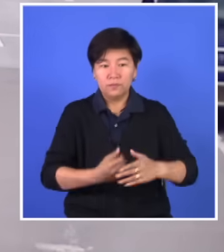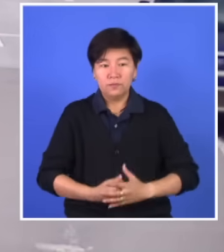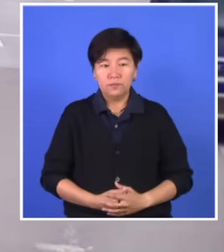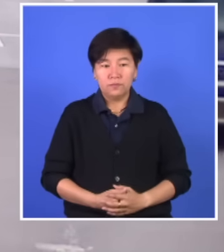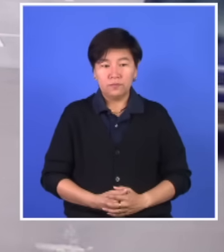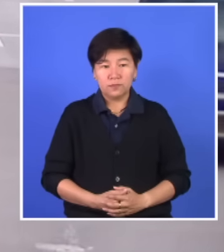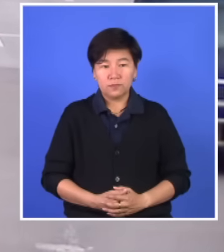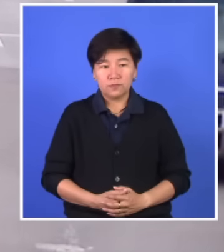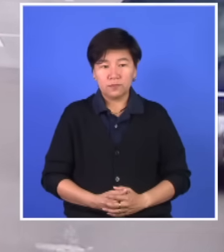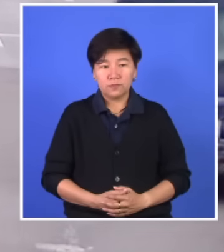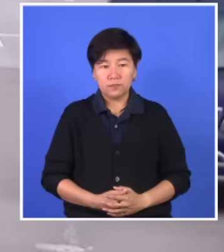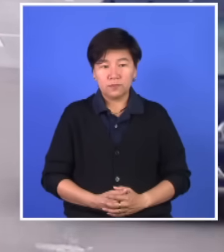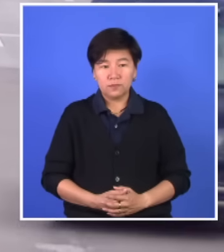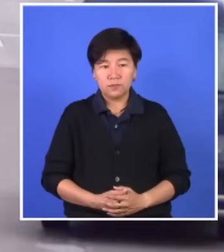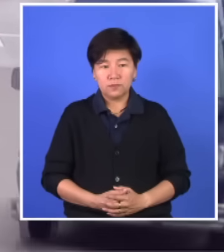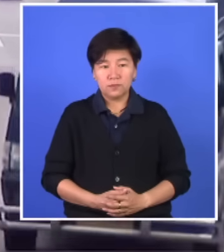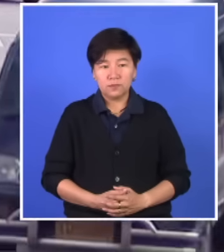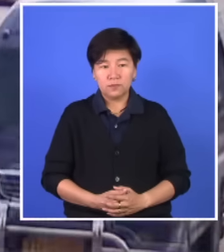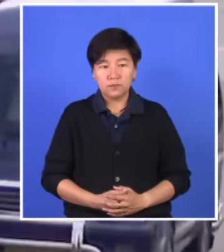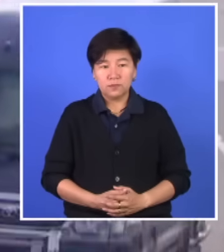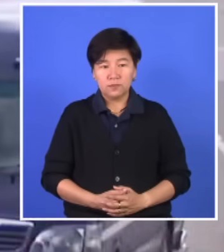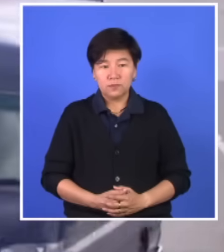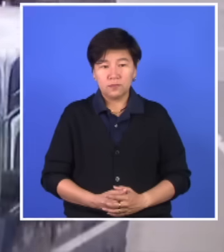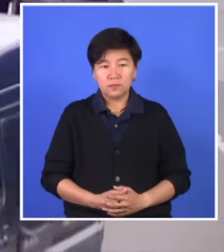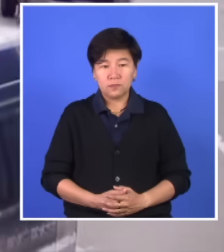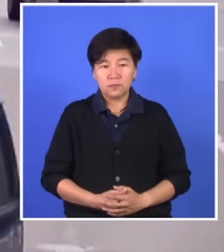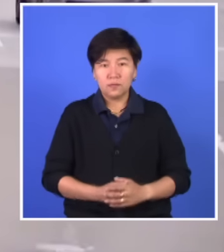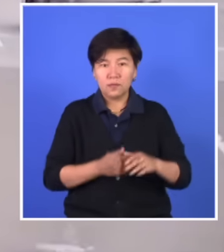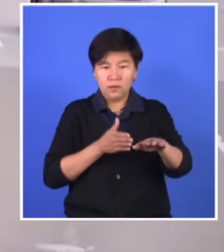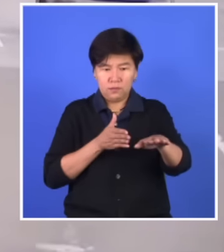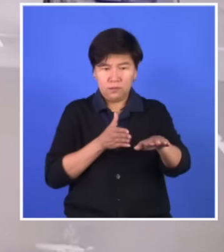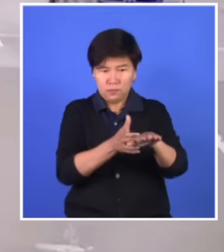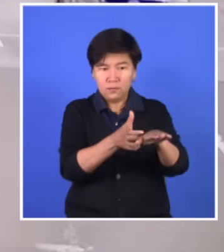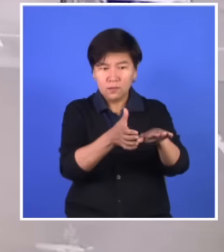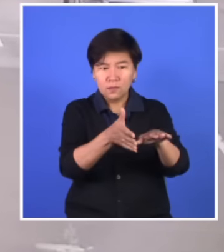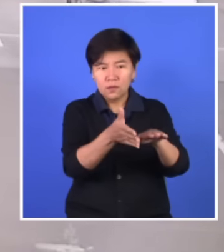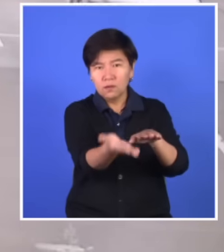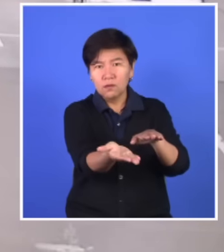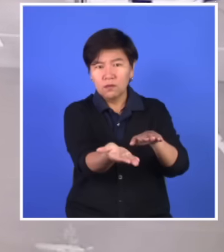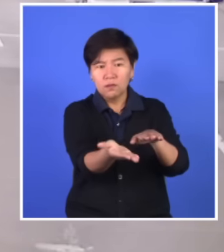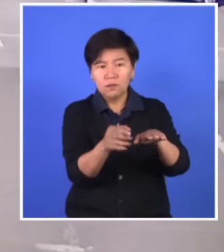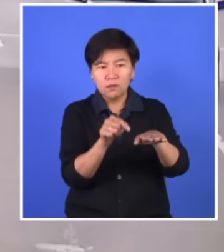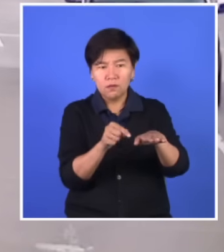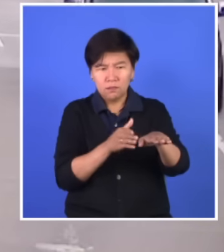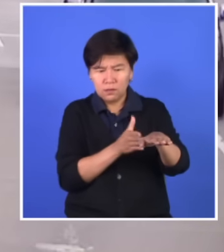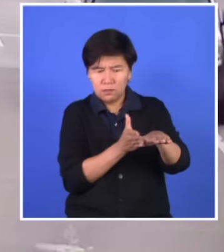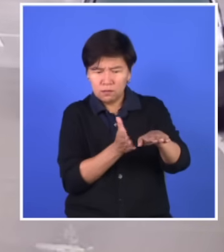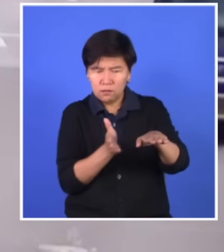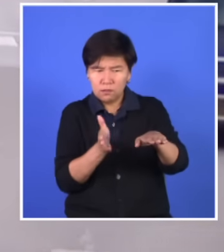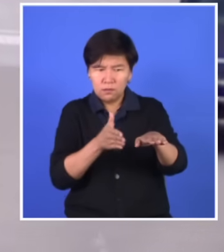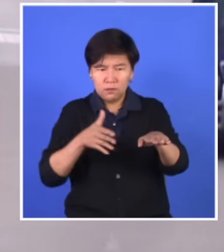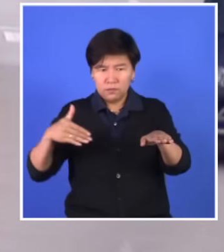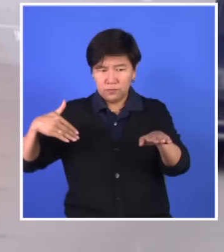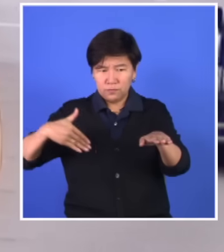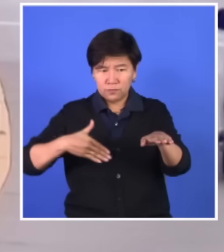ครับไปแล้วครับนี่กระแทกแบบนี้ดูนะฮะดูเหมือนว่าจะไปทางขวาไปเจอกระบะนี่